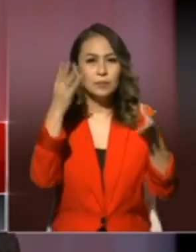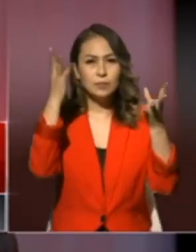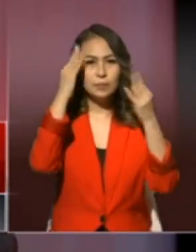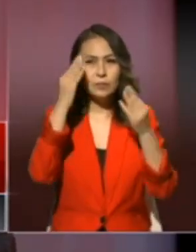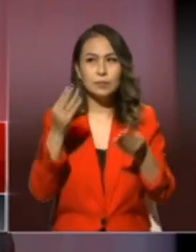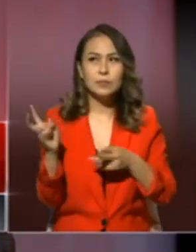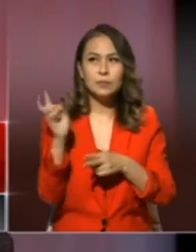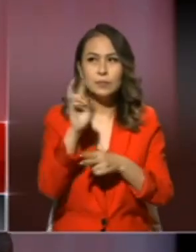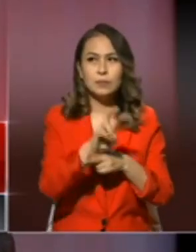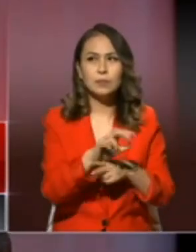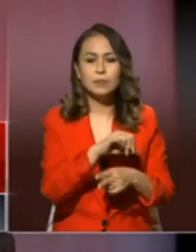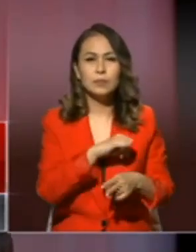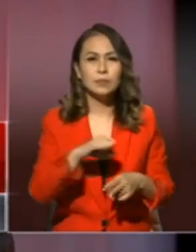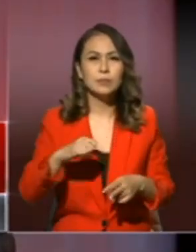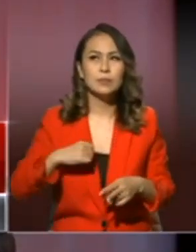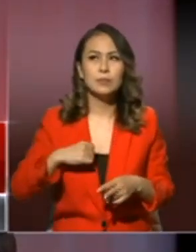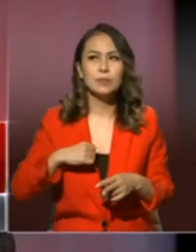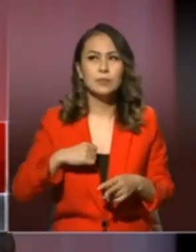да өз ойынан